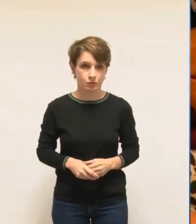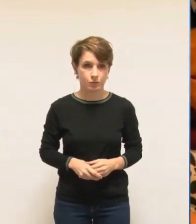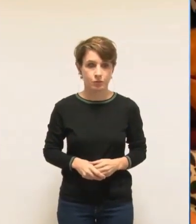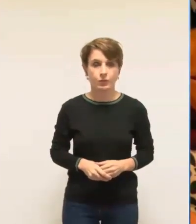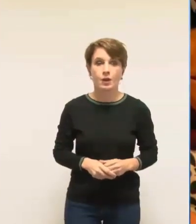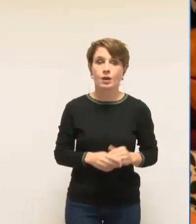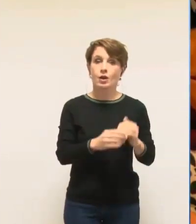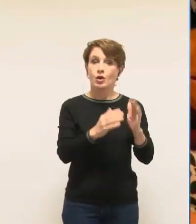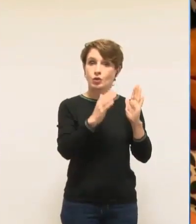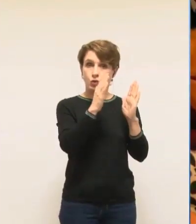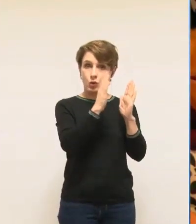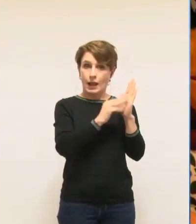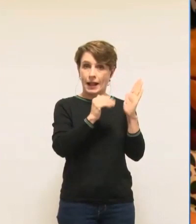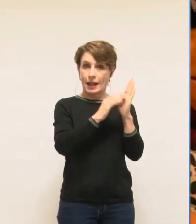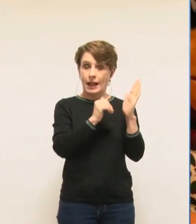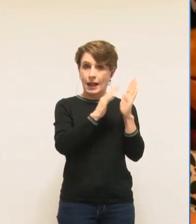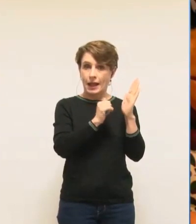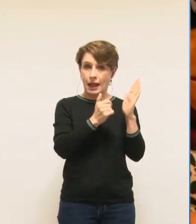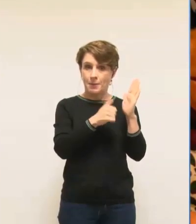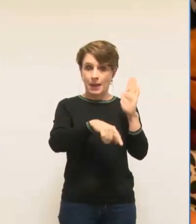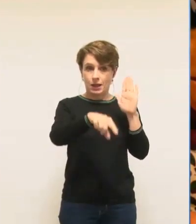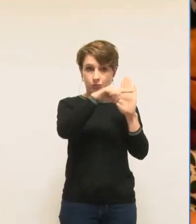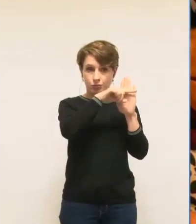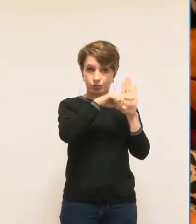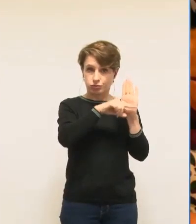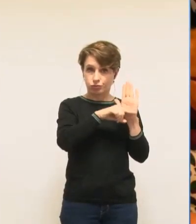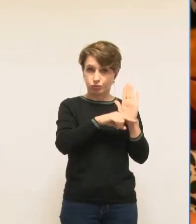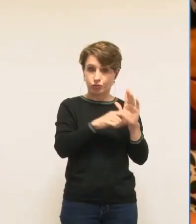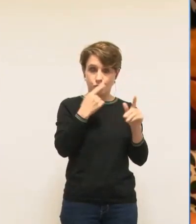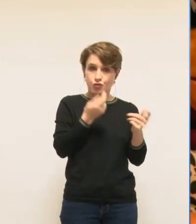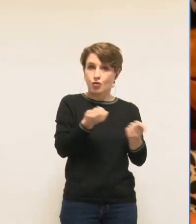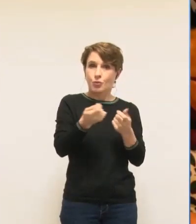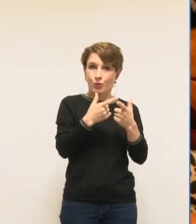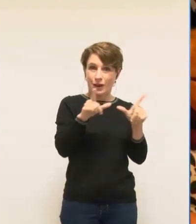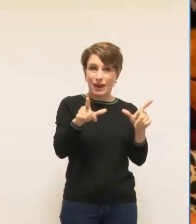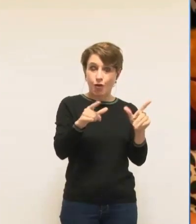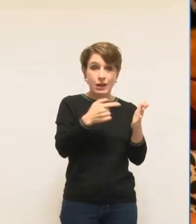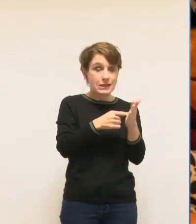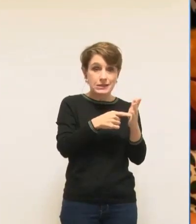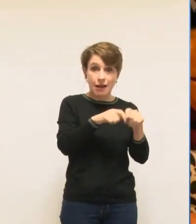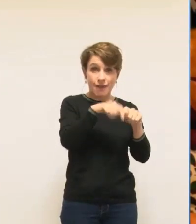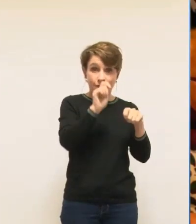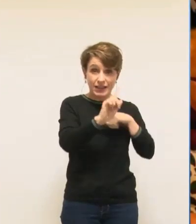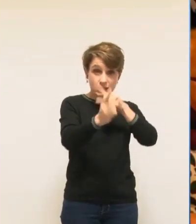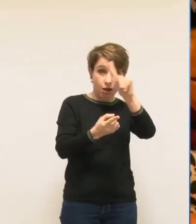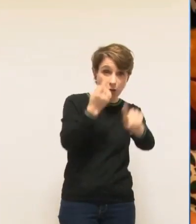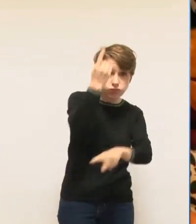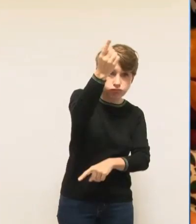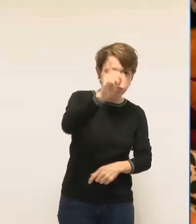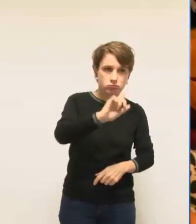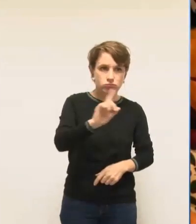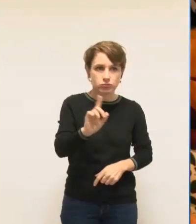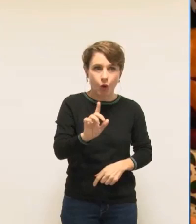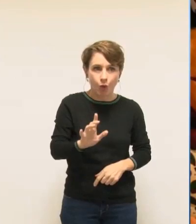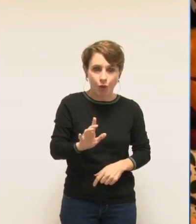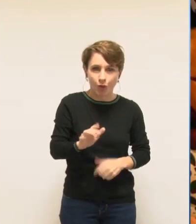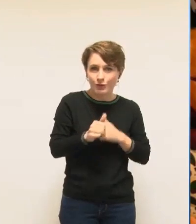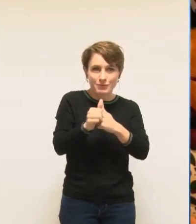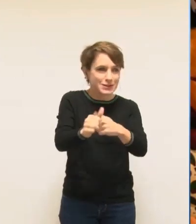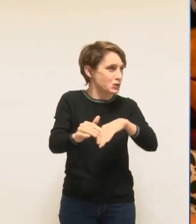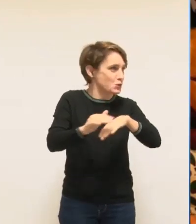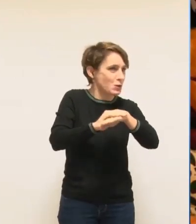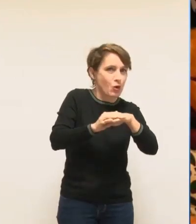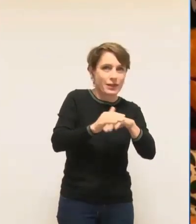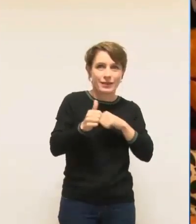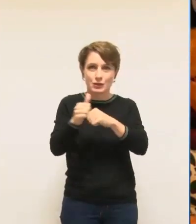qui codifie la langue, elle n'a rien d'immuable. Elle est en fait complètement liée à la politique et à l'organisation